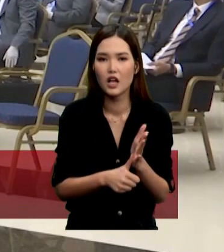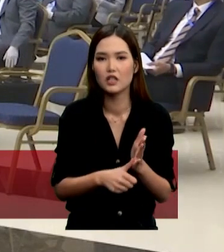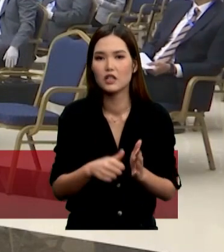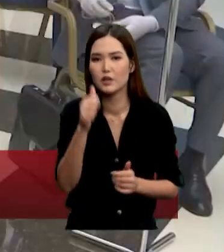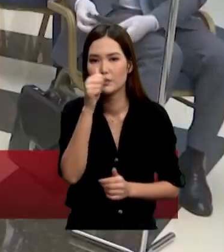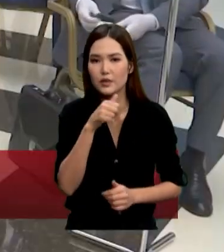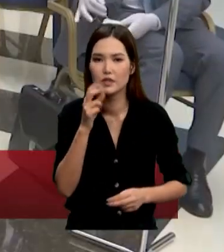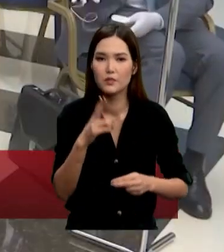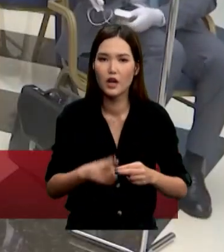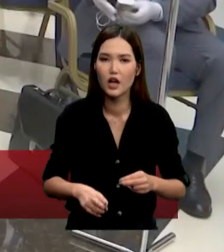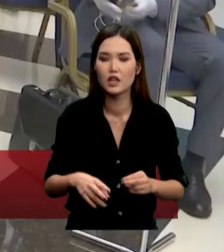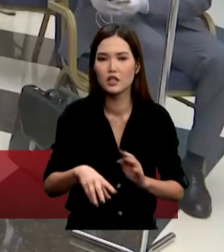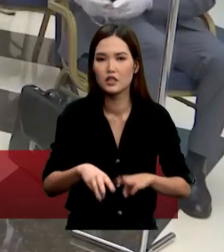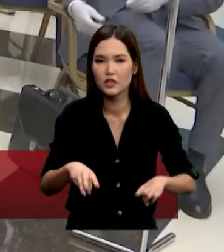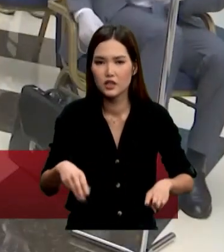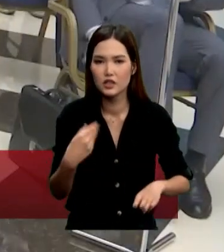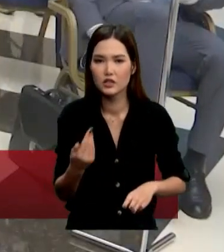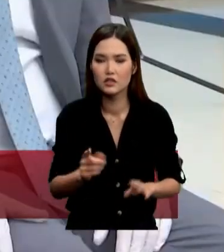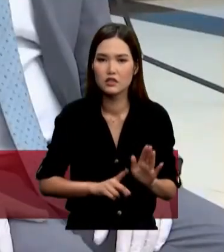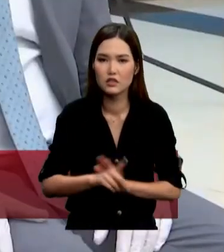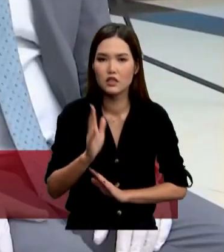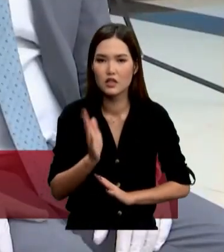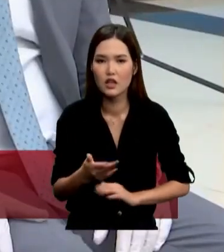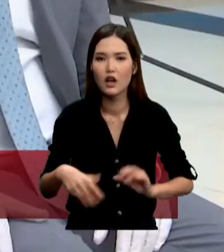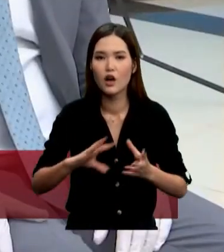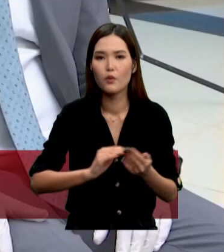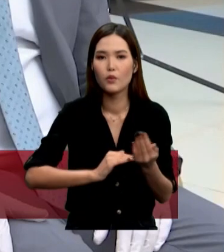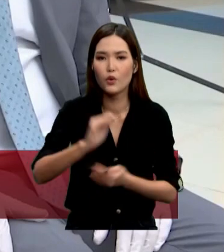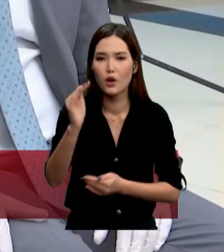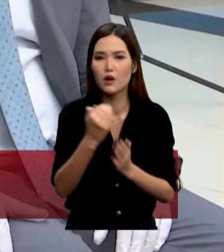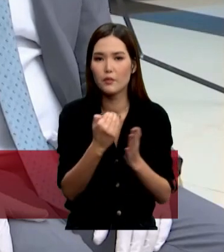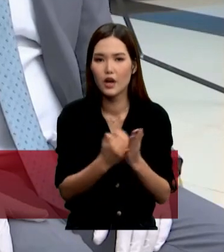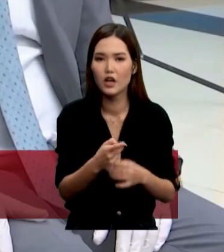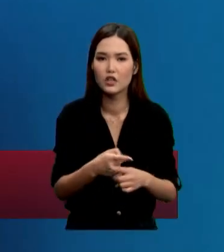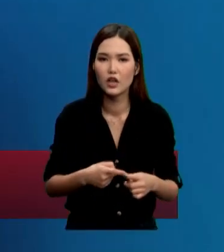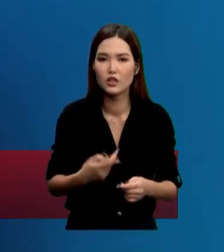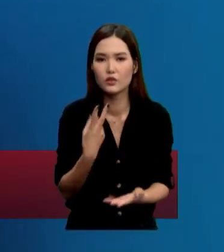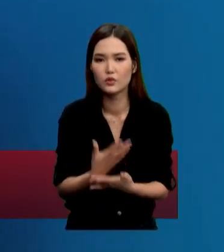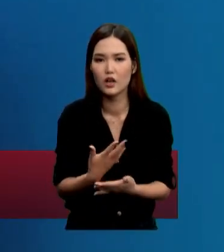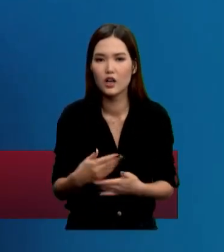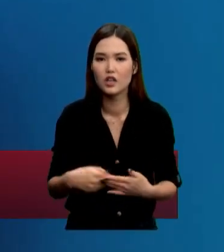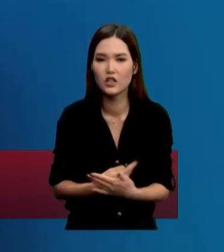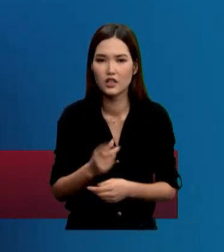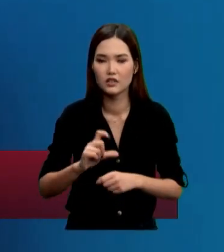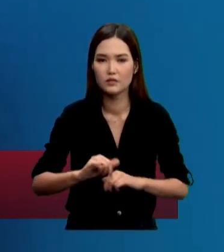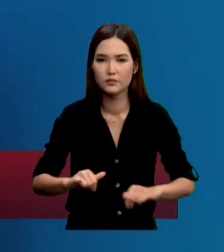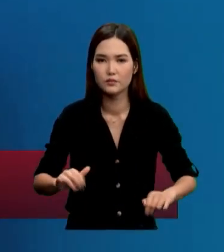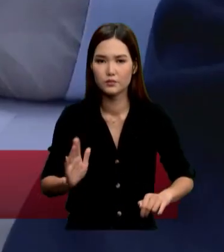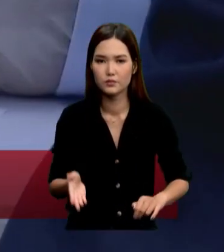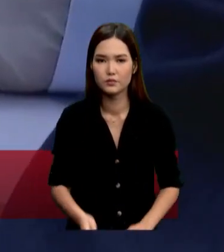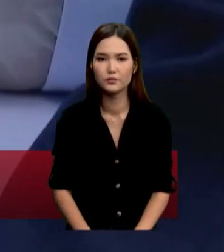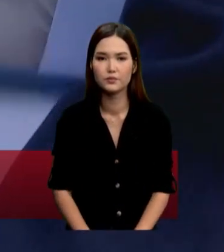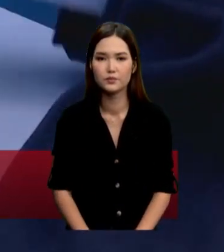мерзімі аяқталған депутаттардың орнын баспақ. Яғни жоғарғы палатаның жартысына жуығы жаңарады деген сөз.